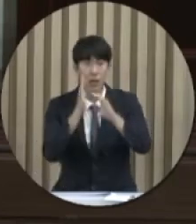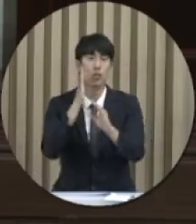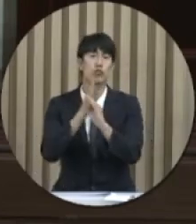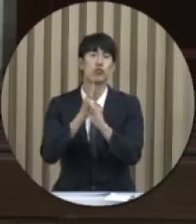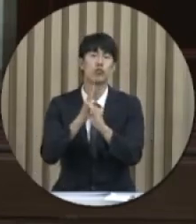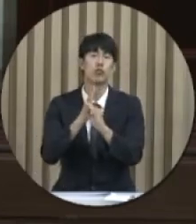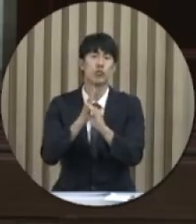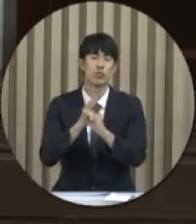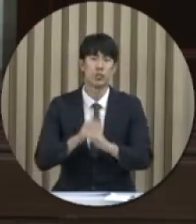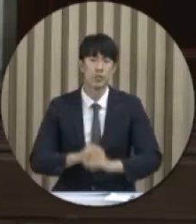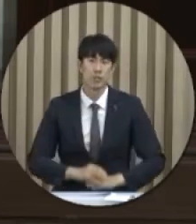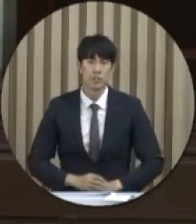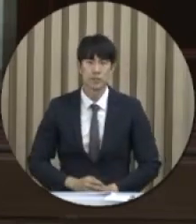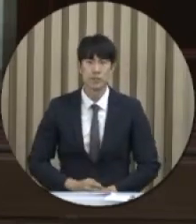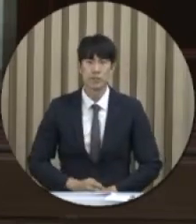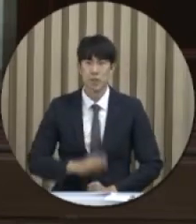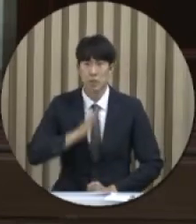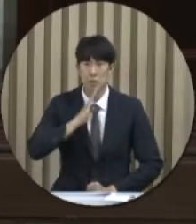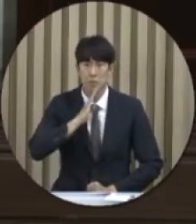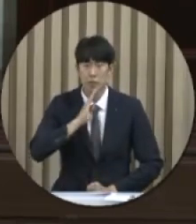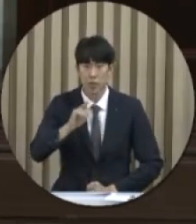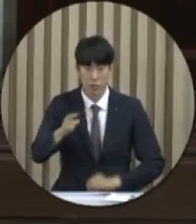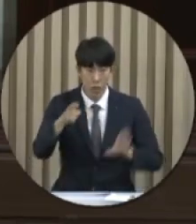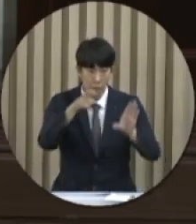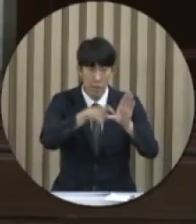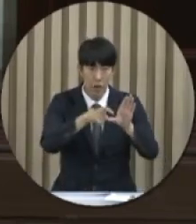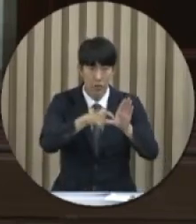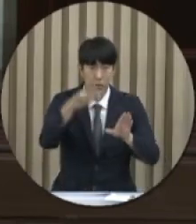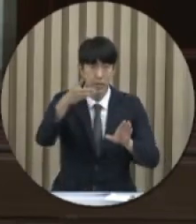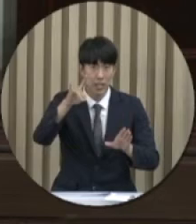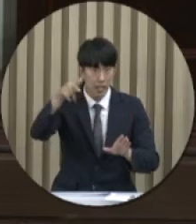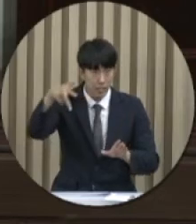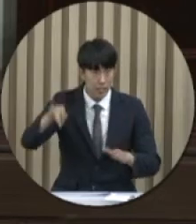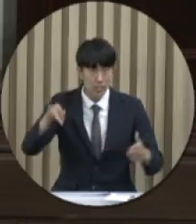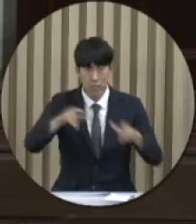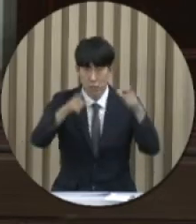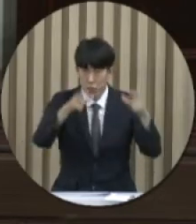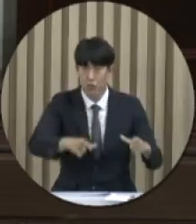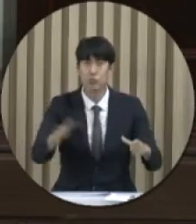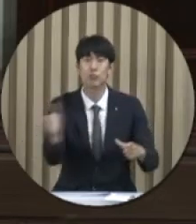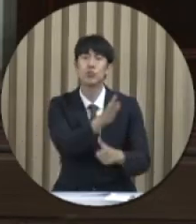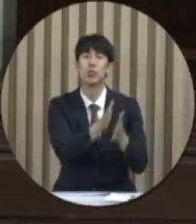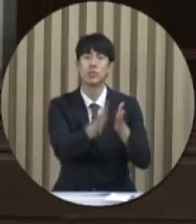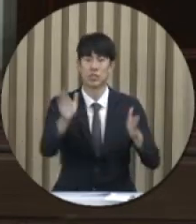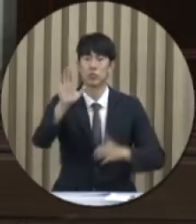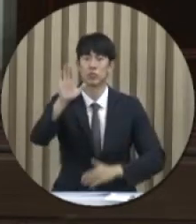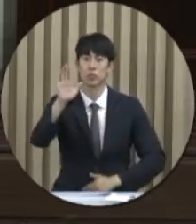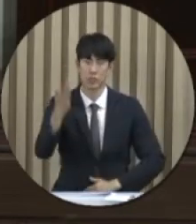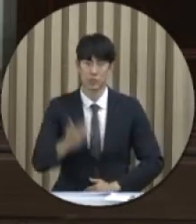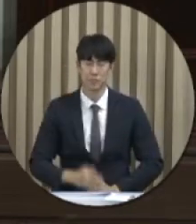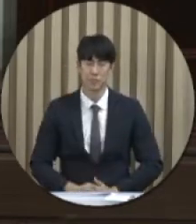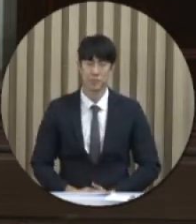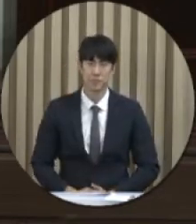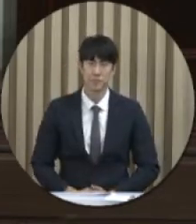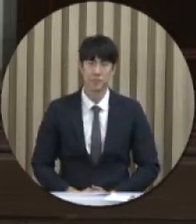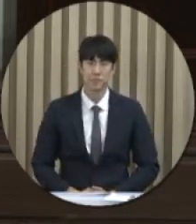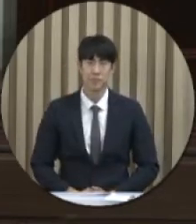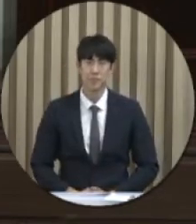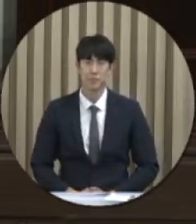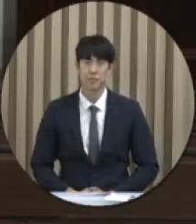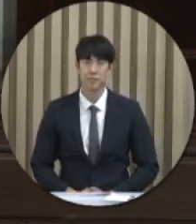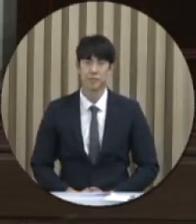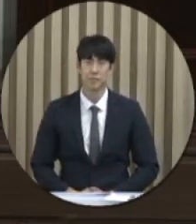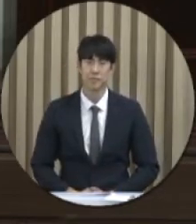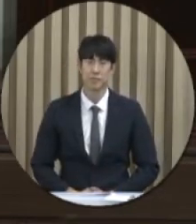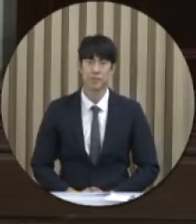시점은 바로 병점 택지지구에서부터 시작되었다고 말할 수 있을 것입니다.